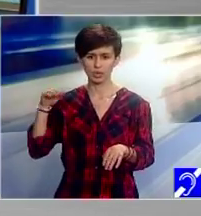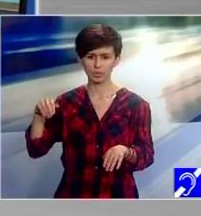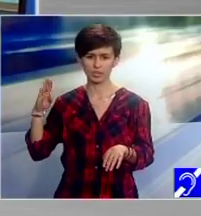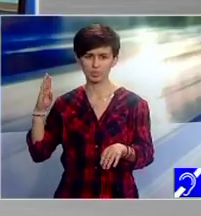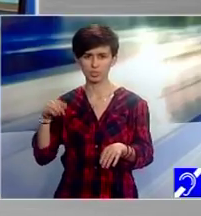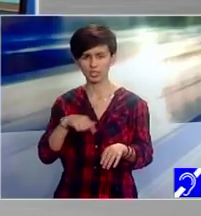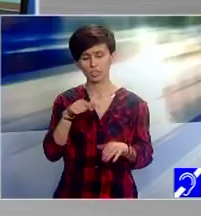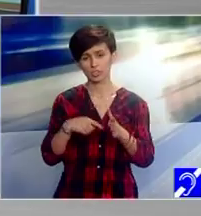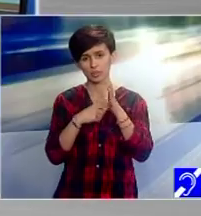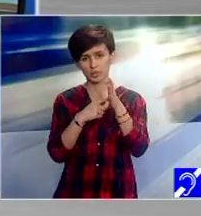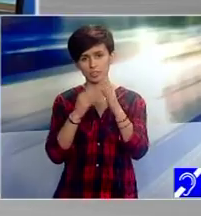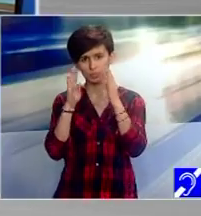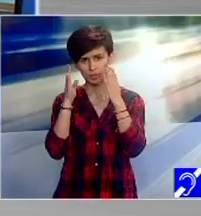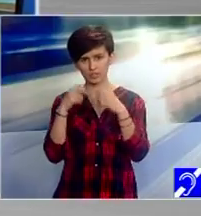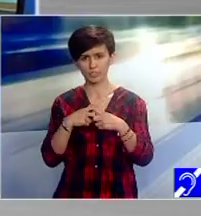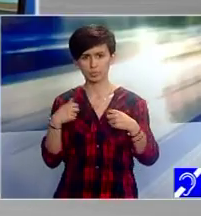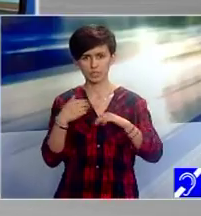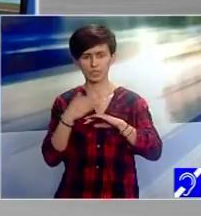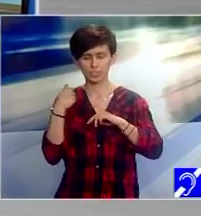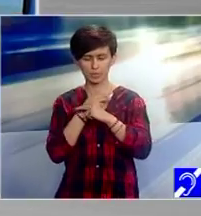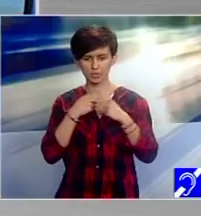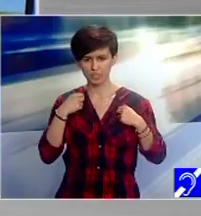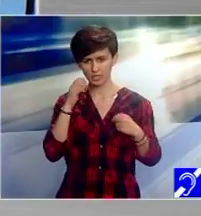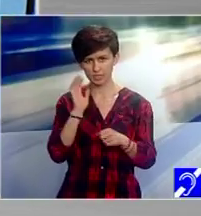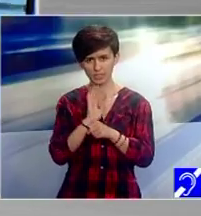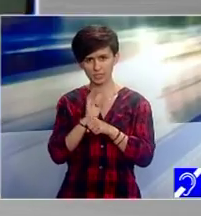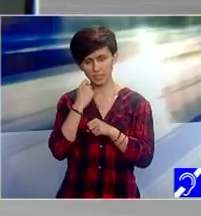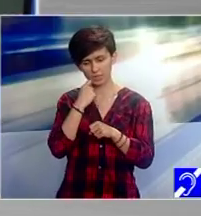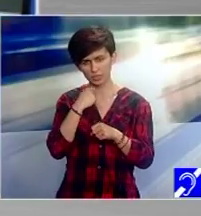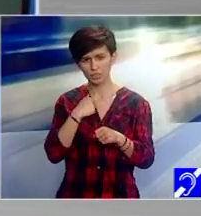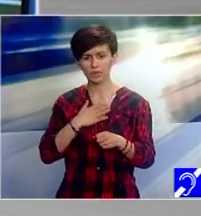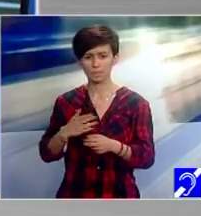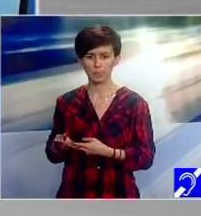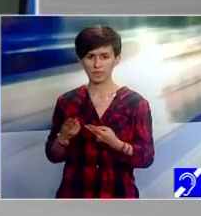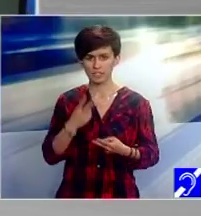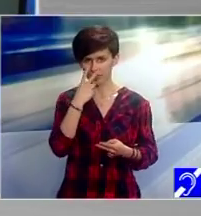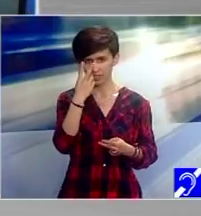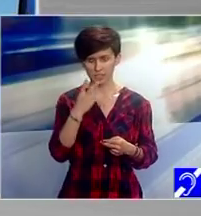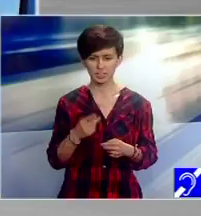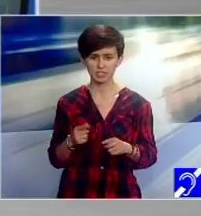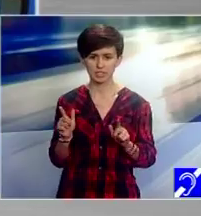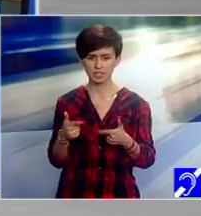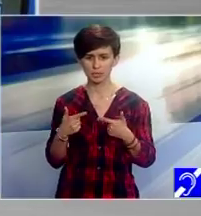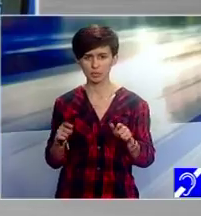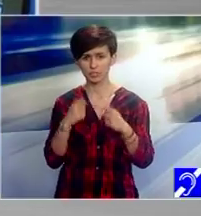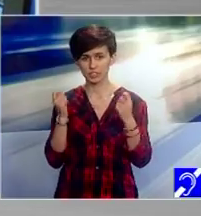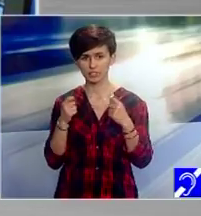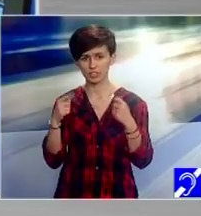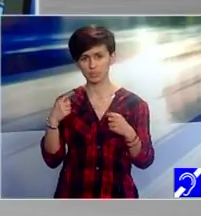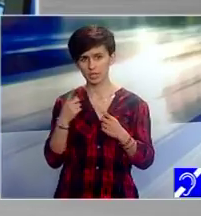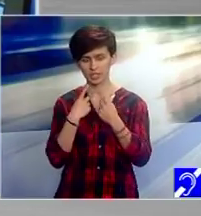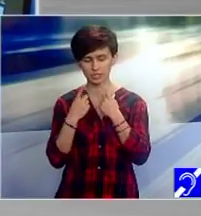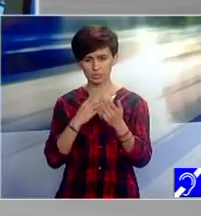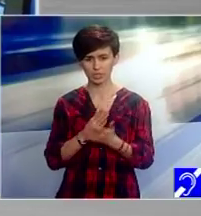pagina noastră de Facebook Fără Prejudecăți TVR Cluj. Până atunci însă vreau să vă invit să urmărim acum împreună imnul festivalului, după care revenim în platou